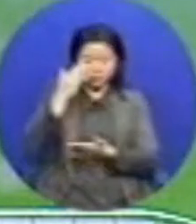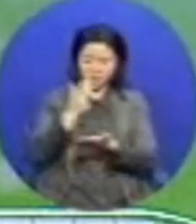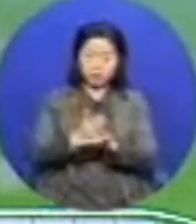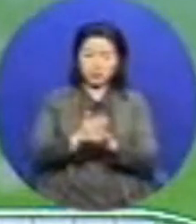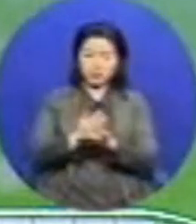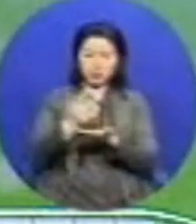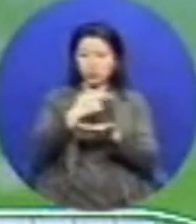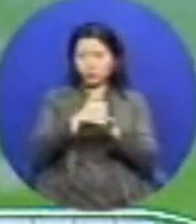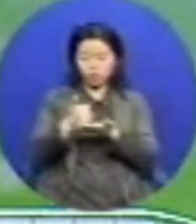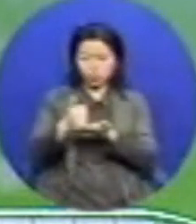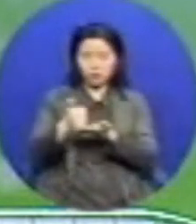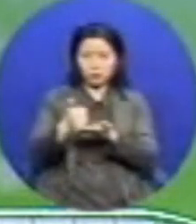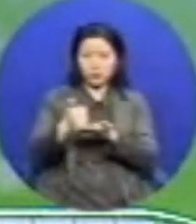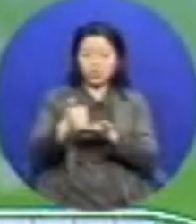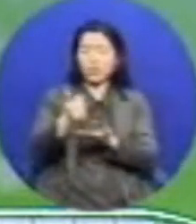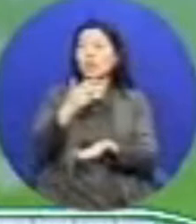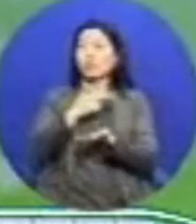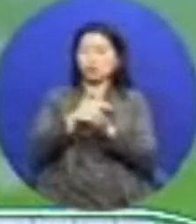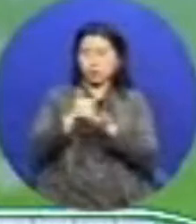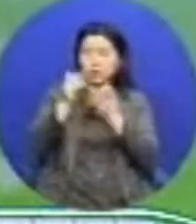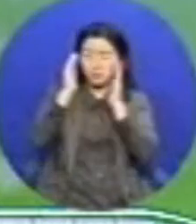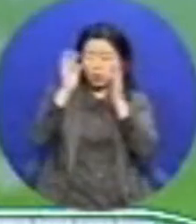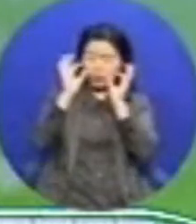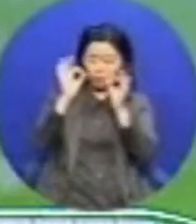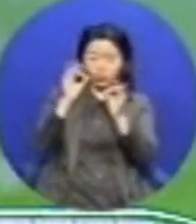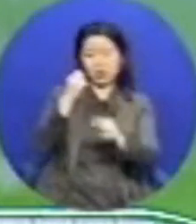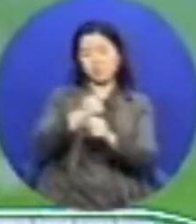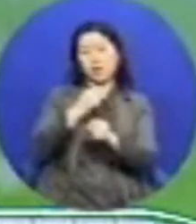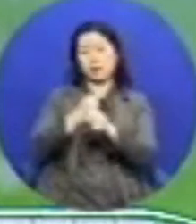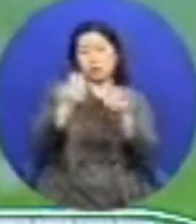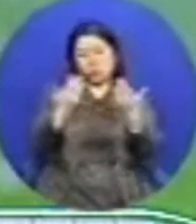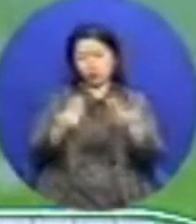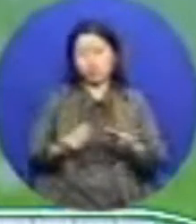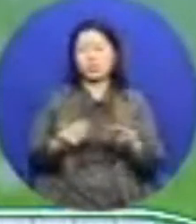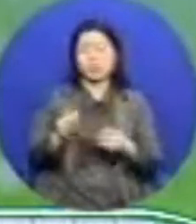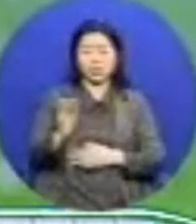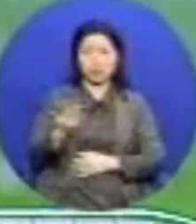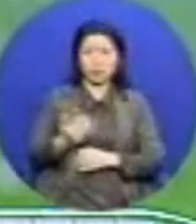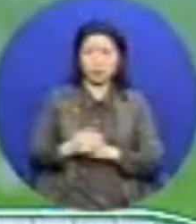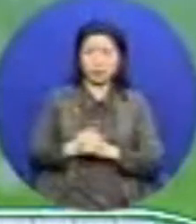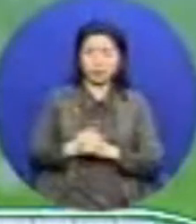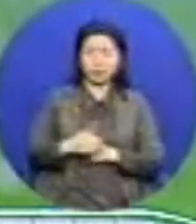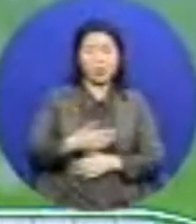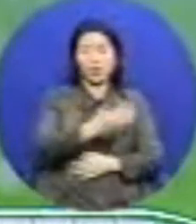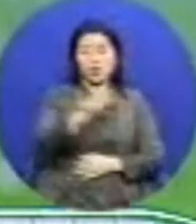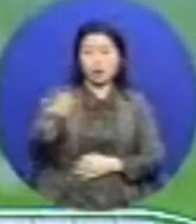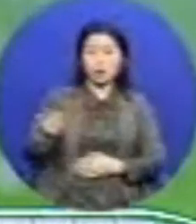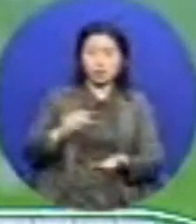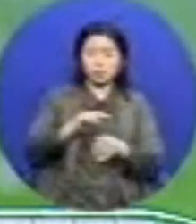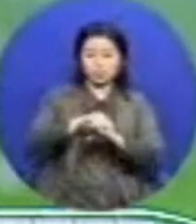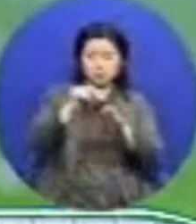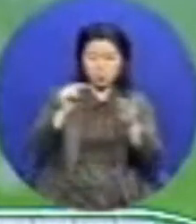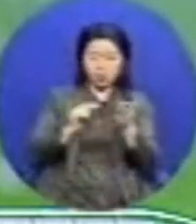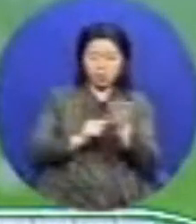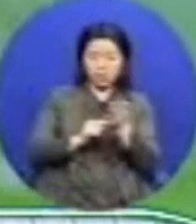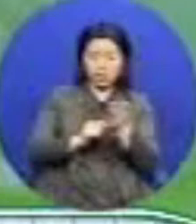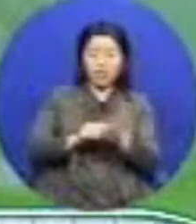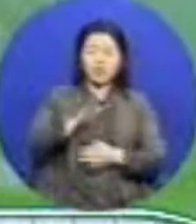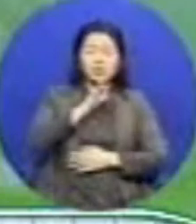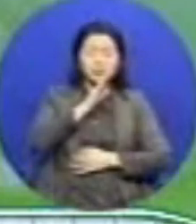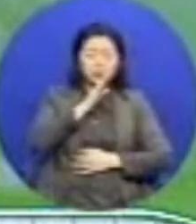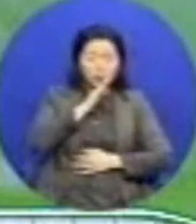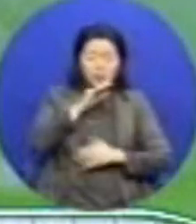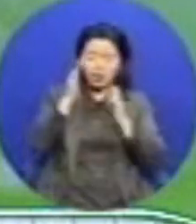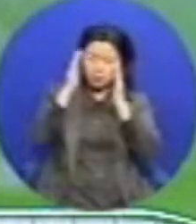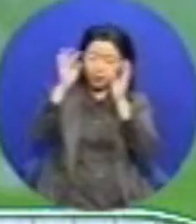주님이 주님을 바라 보도록 해 주실 거에요 여러분의 마음에 정말 예수님을 바라보고 싶은 마음이 진짜